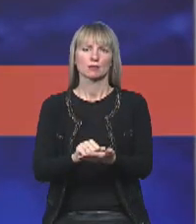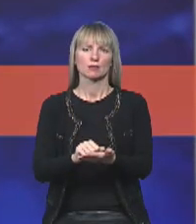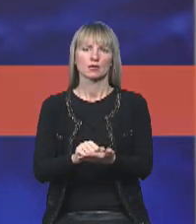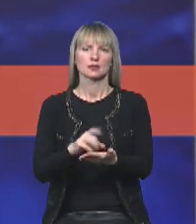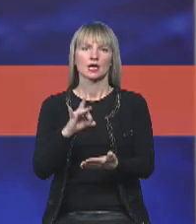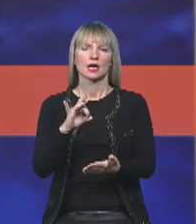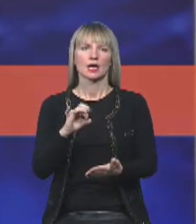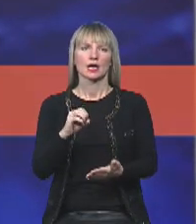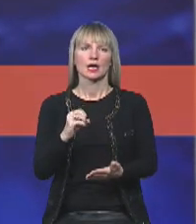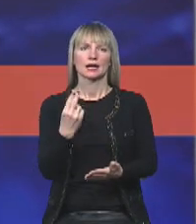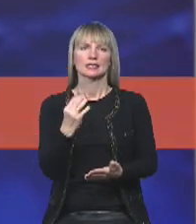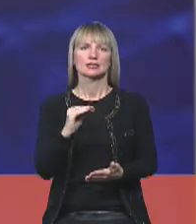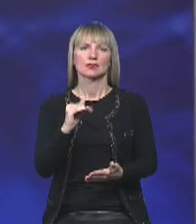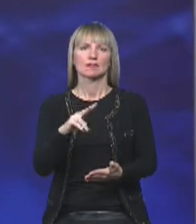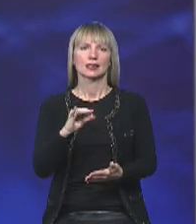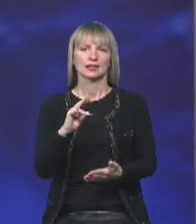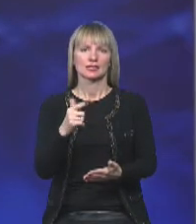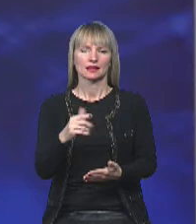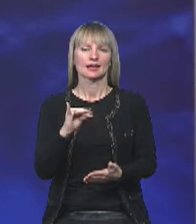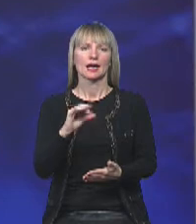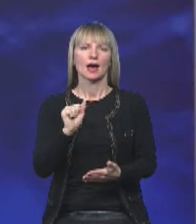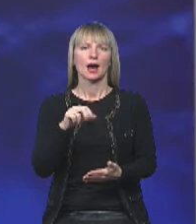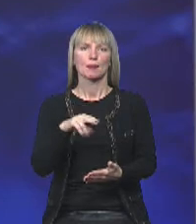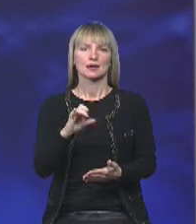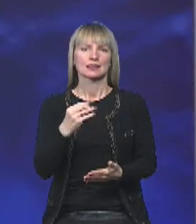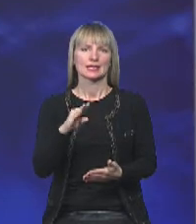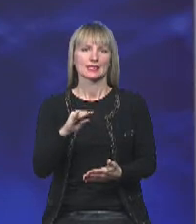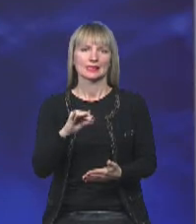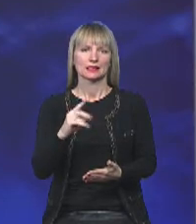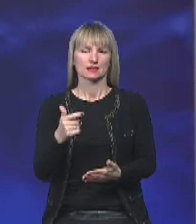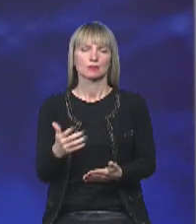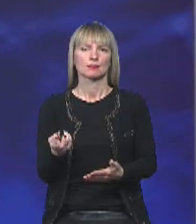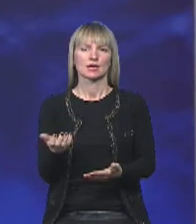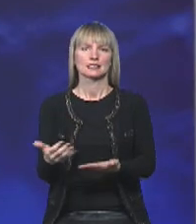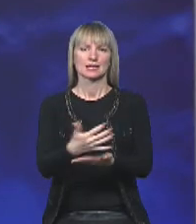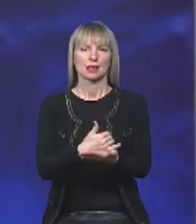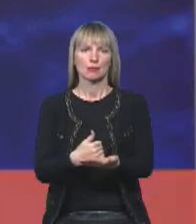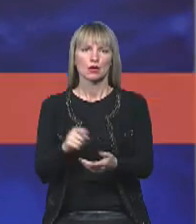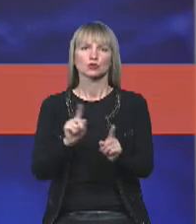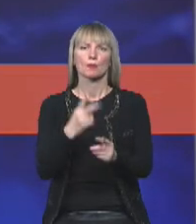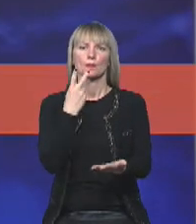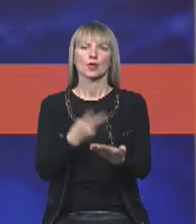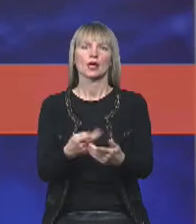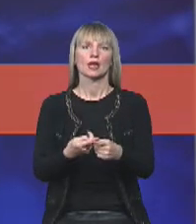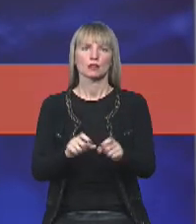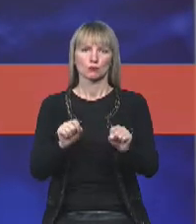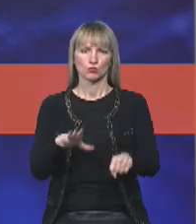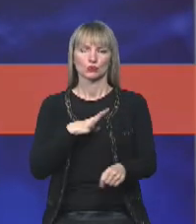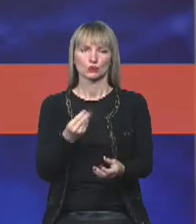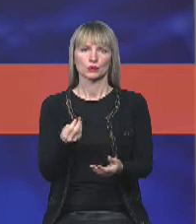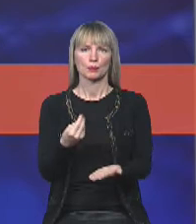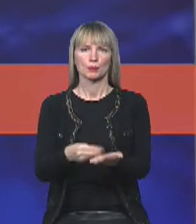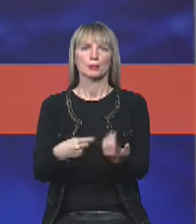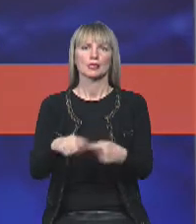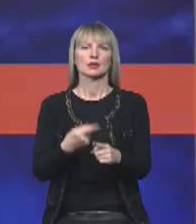і апсайклінгом, навіть не знаючи цих слів, зібрали для того, щоб показати, що це може бути бізнес. Це